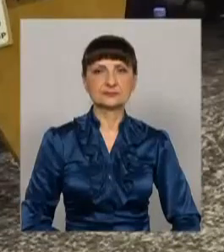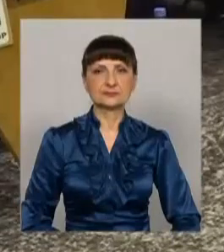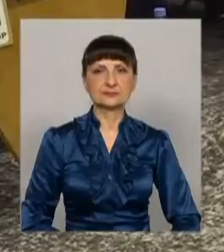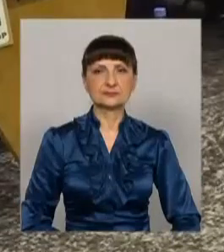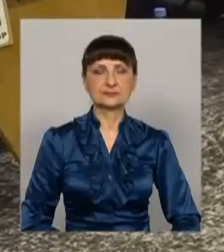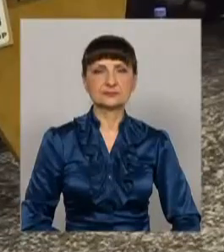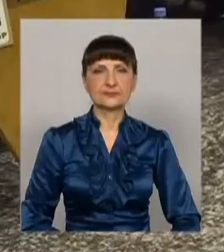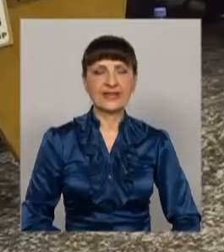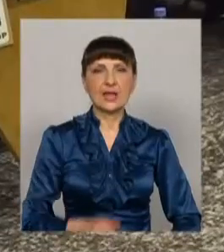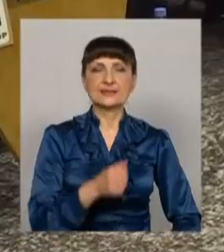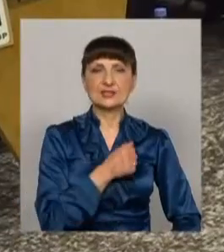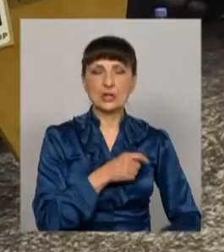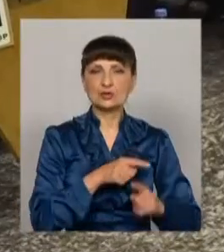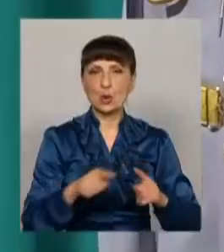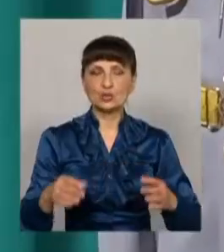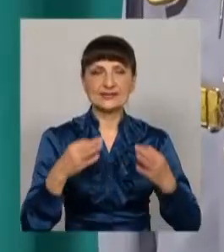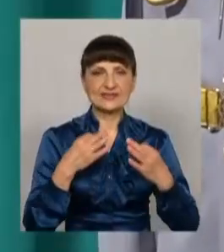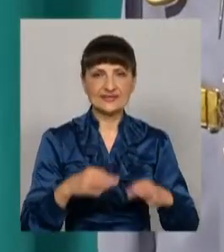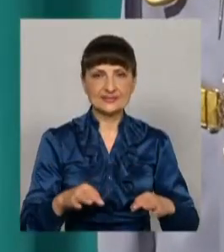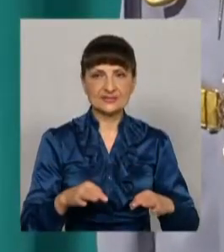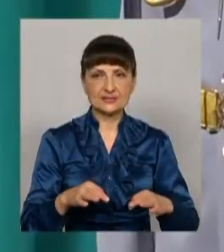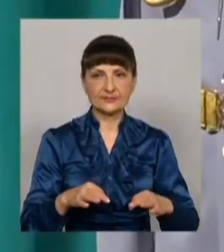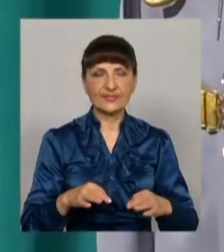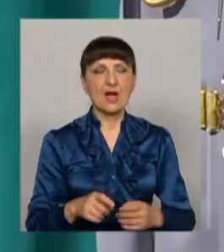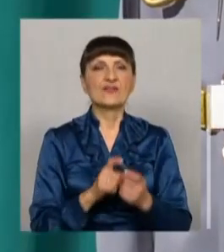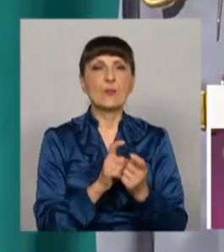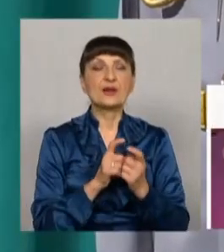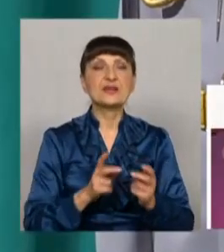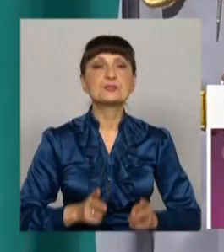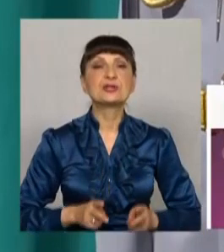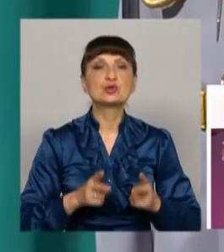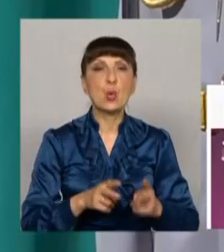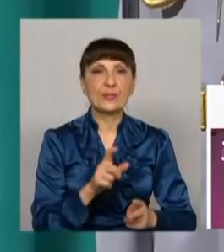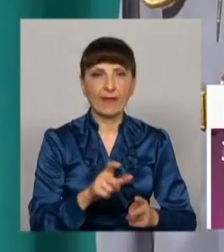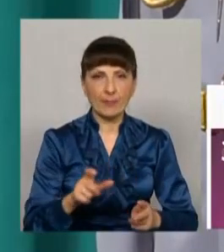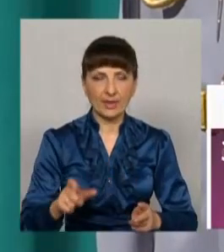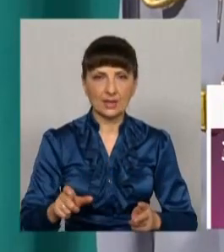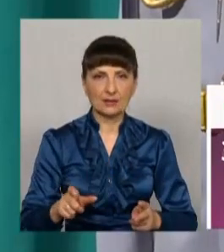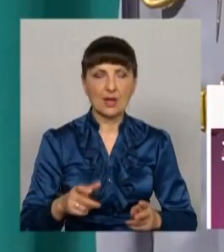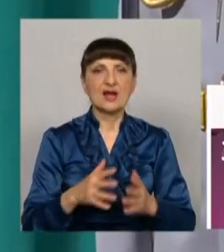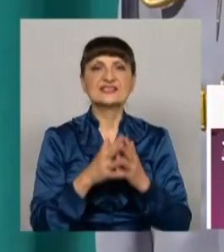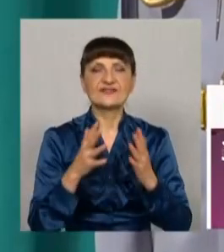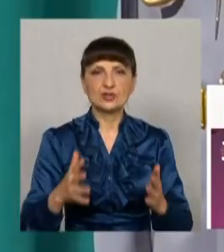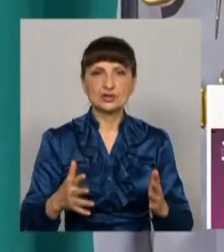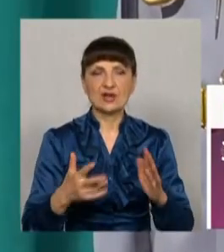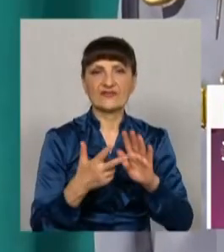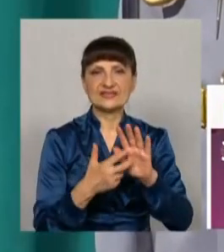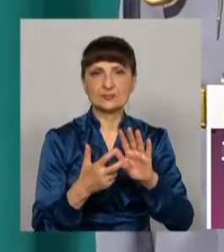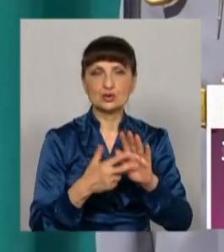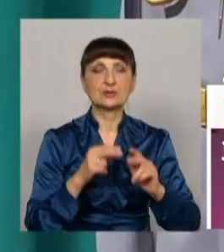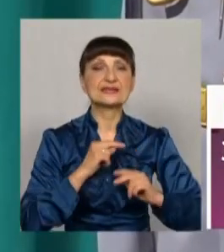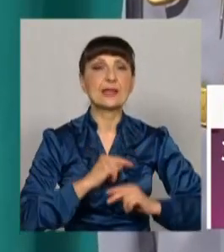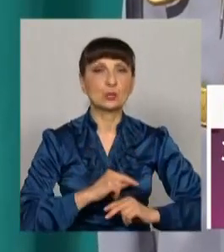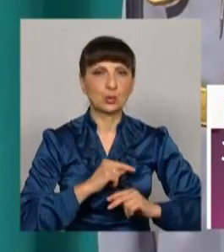К сожалению, за годы независимости в непримиримой борьбе с преступностью свыше 800